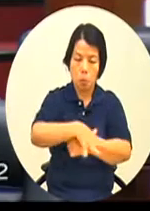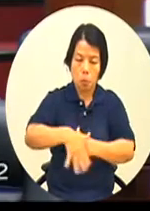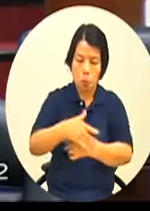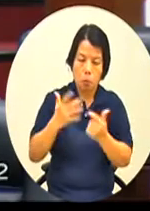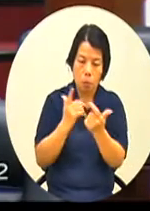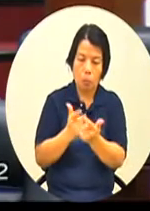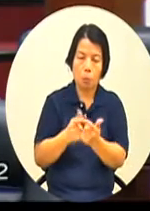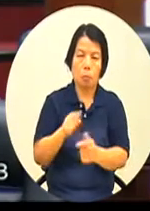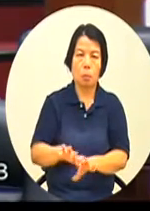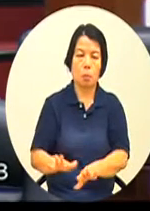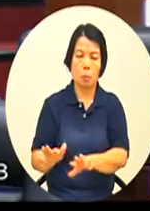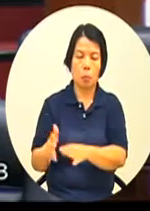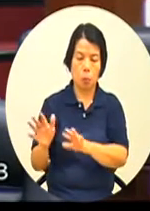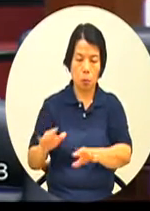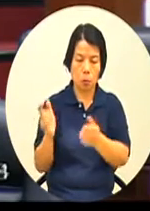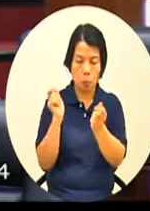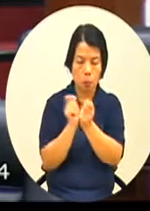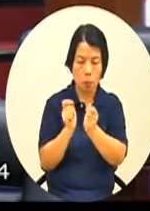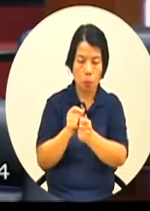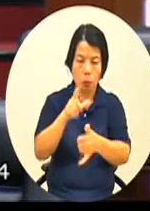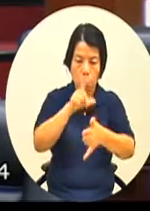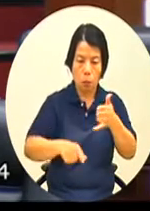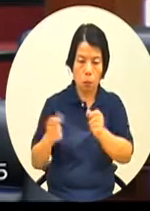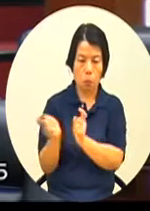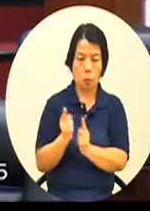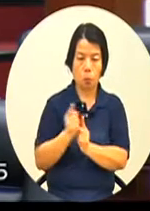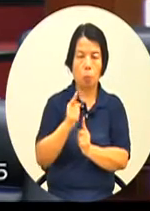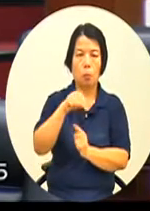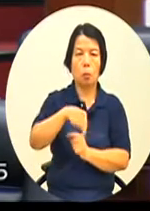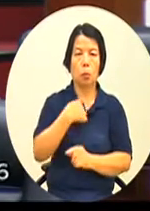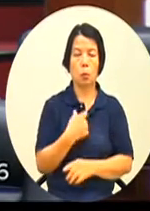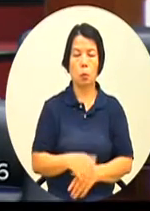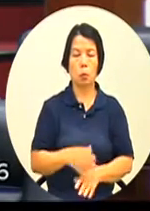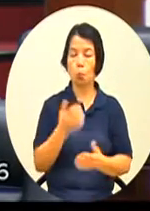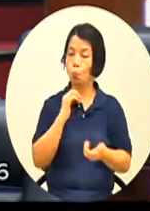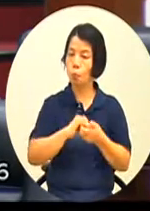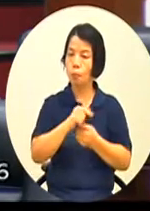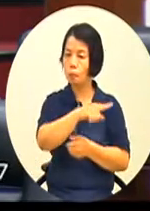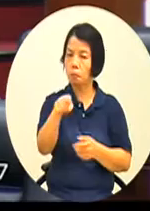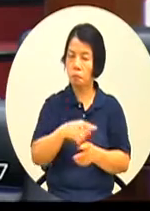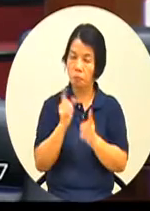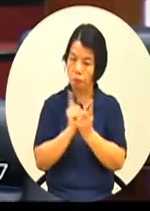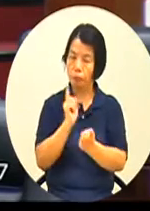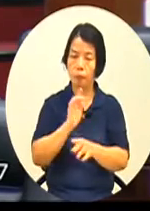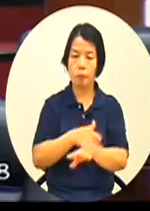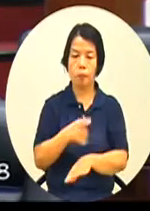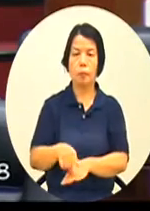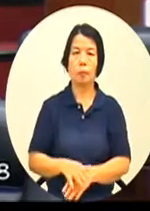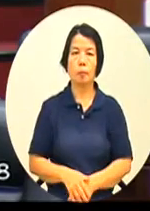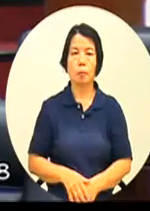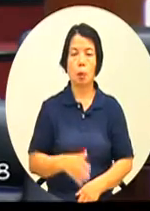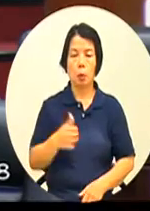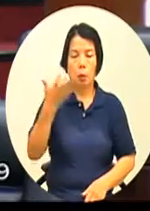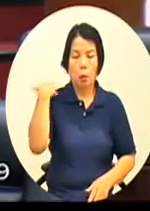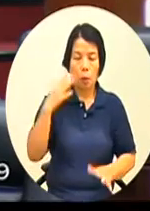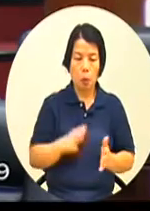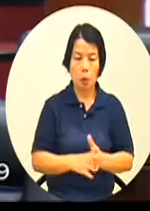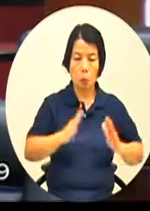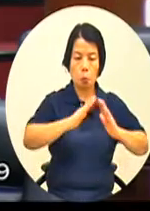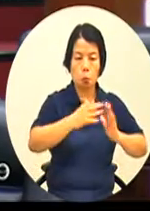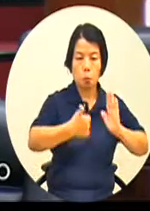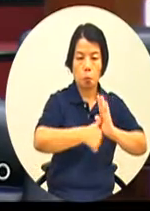到的一个问题，因为我想这个不见得每个人会遇到，我们如果要过户一个房子